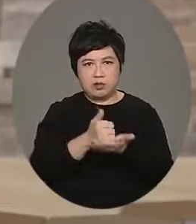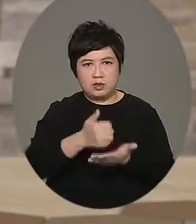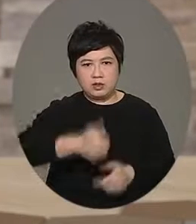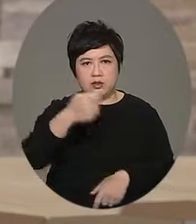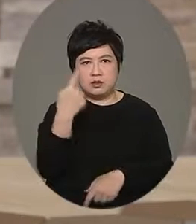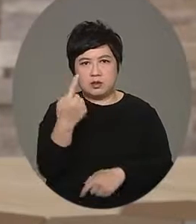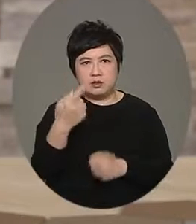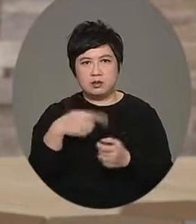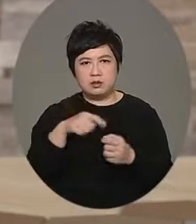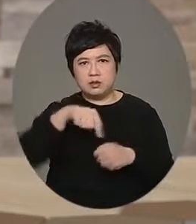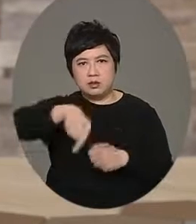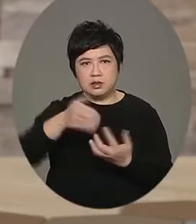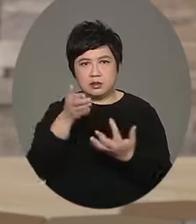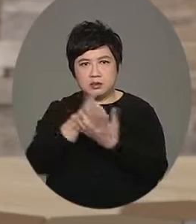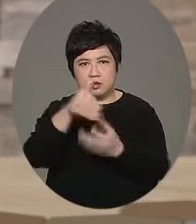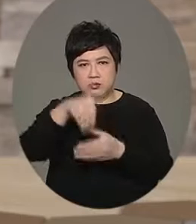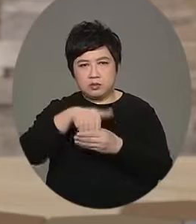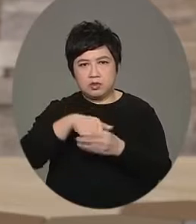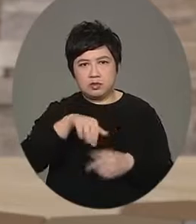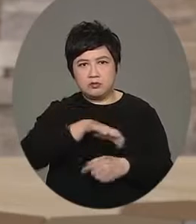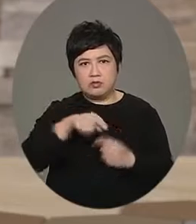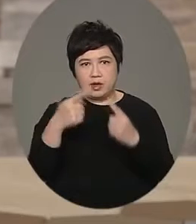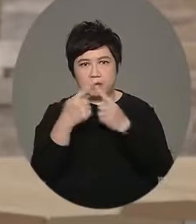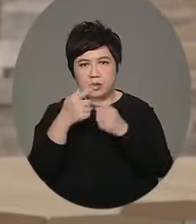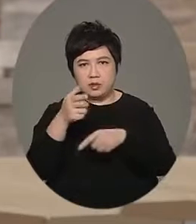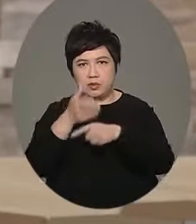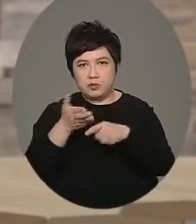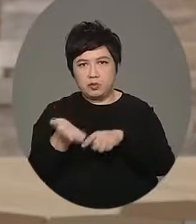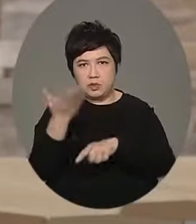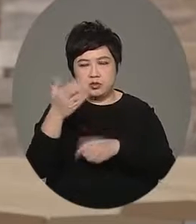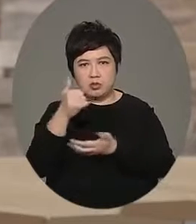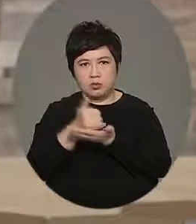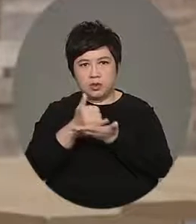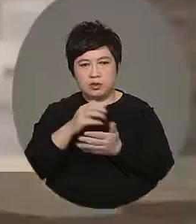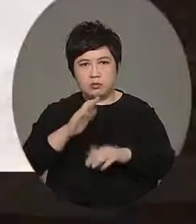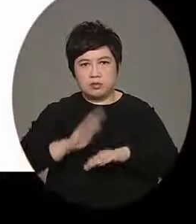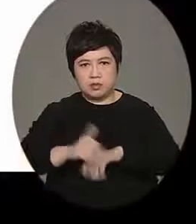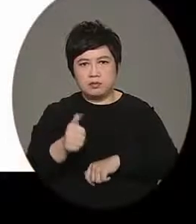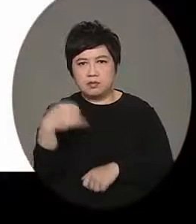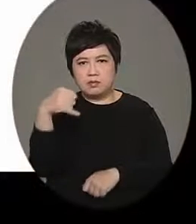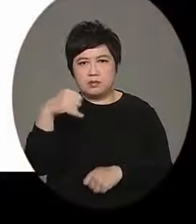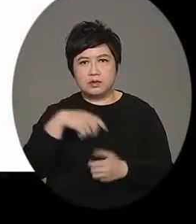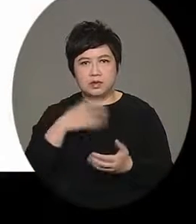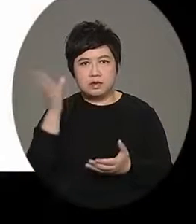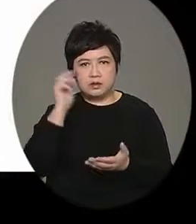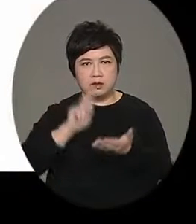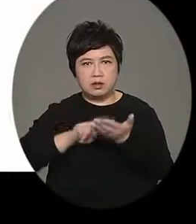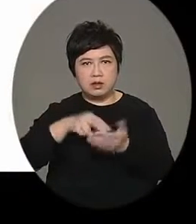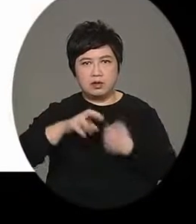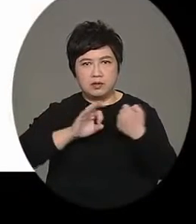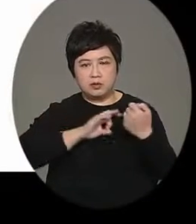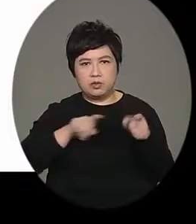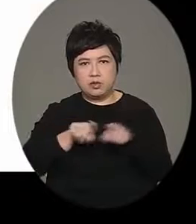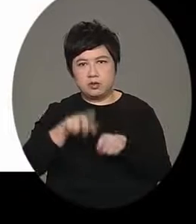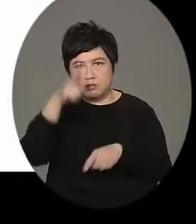地區直選裡面，泛民將會難以拿到過半數議席的優勢。消息又指，立法會和行政長官